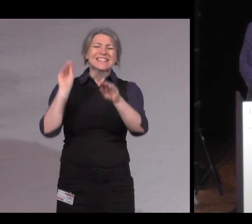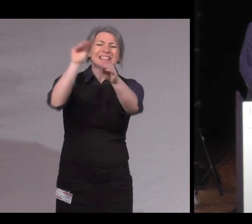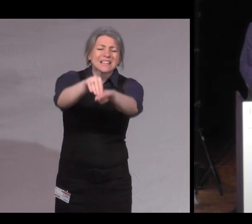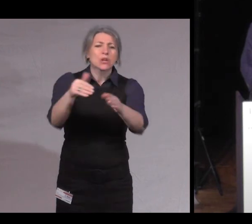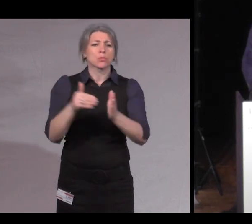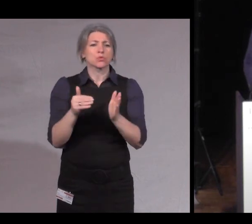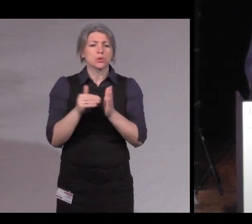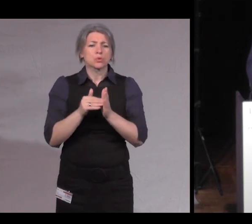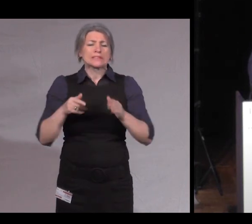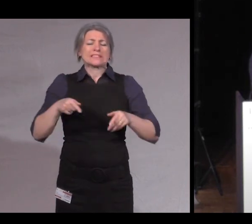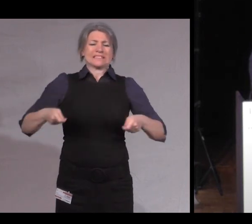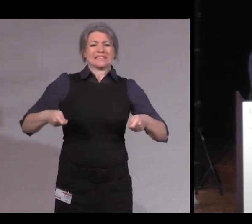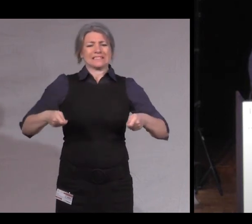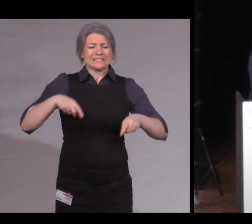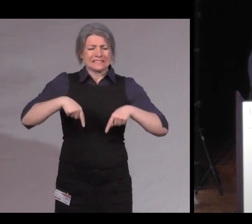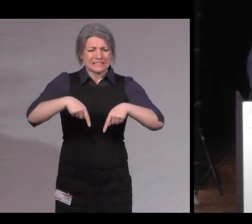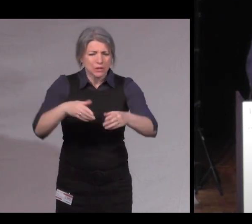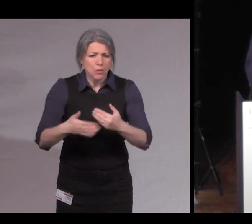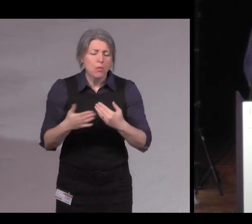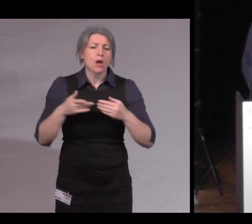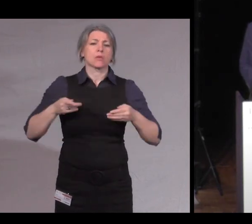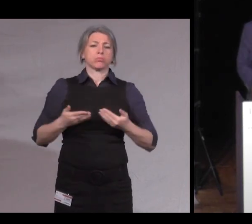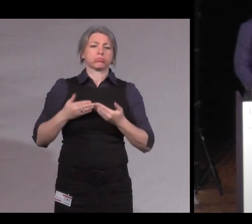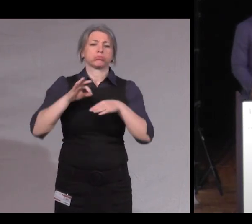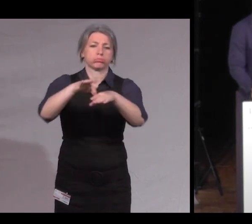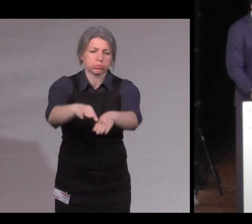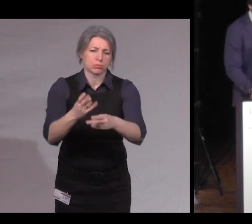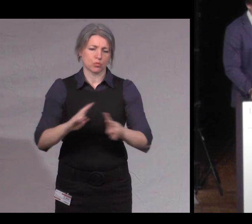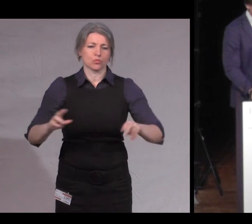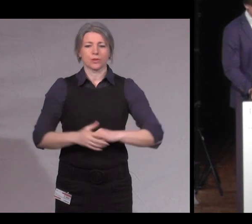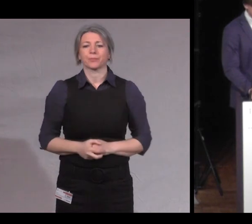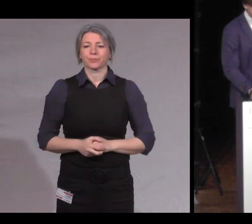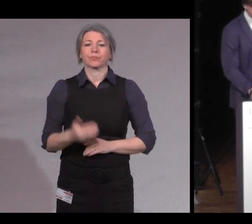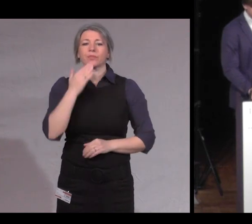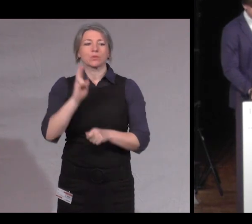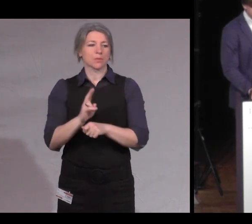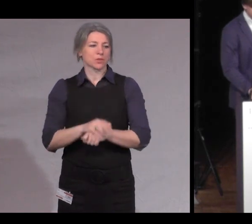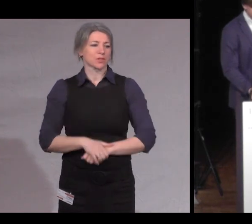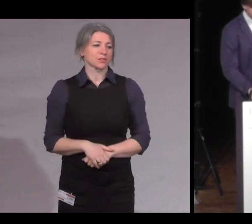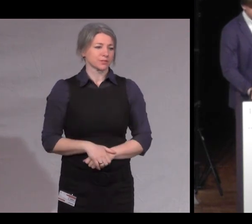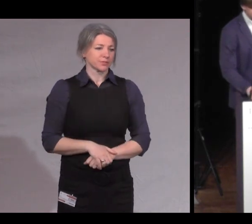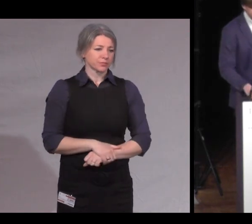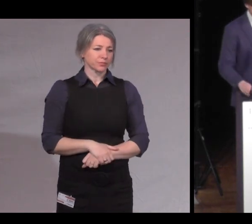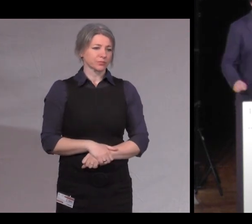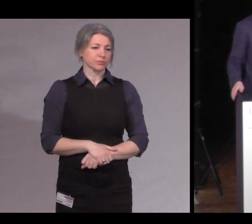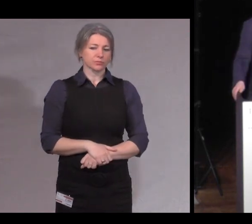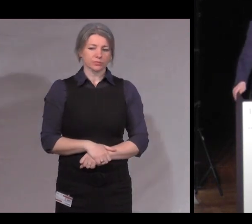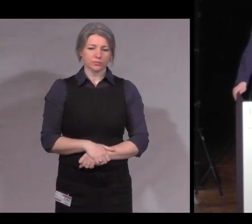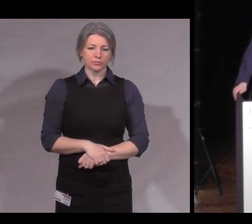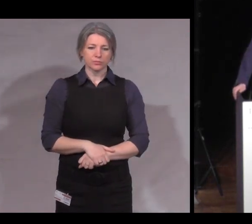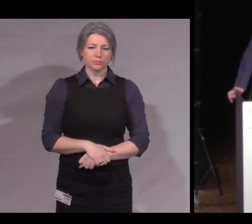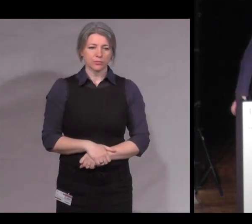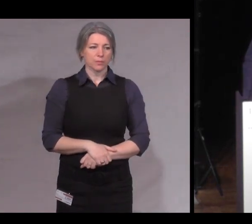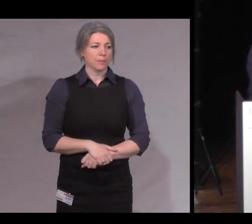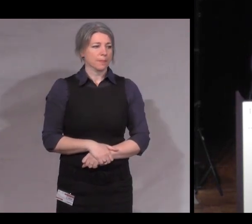a může se evakuovat a může jít peč. Děkuji za pozornost.